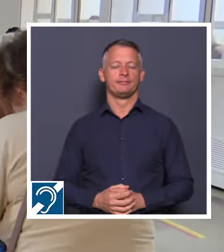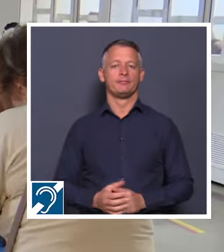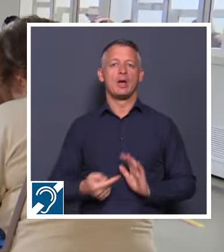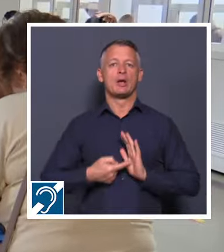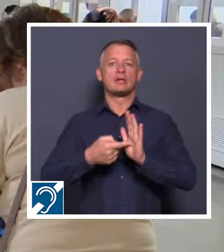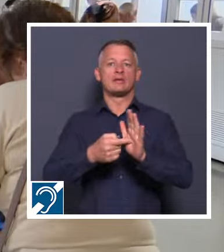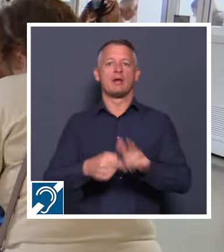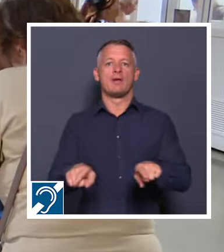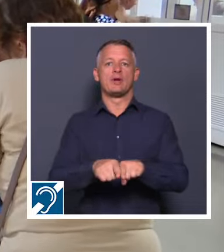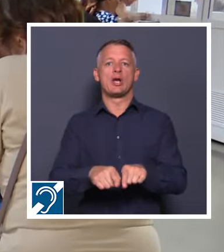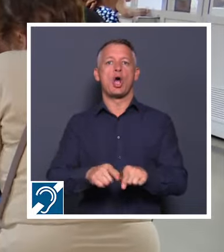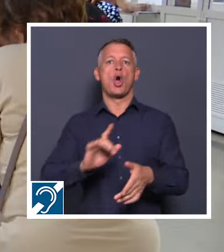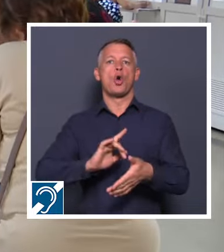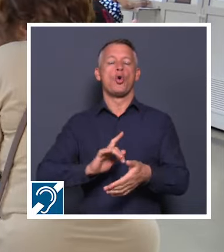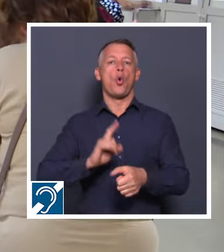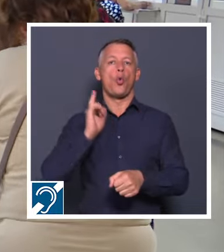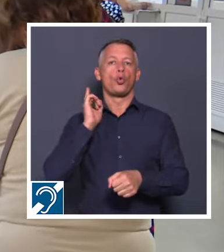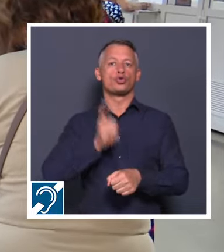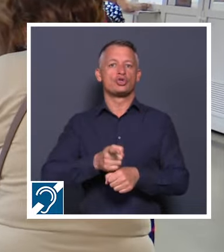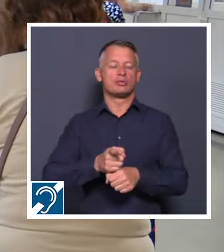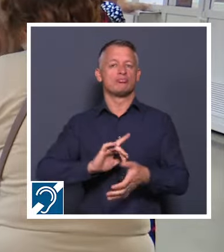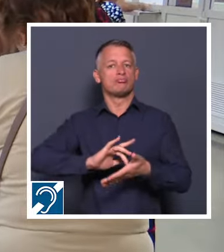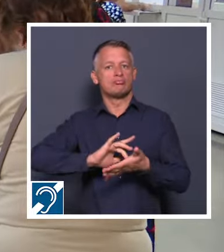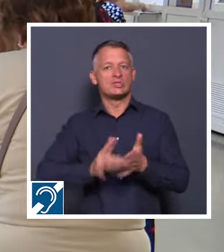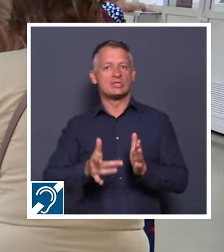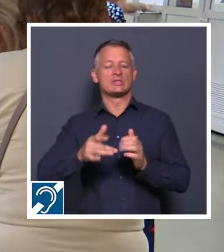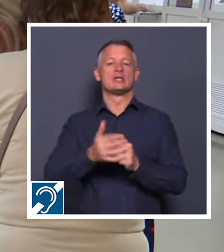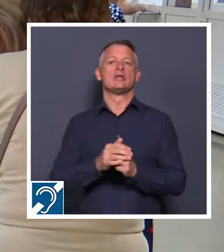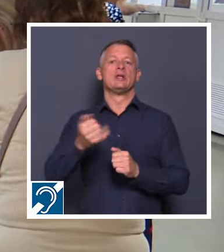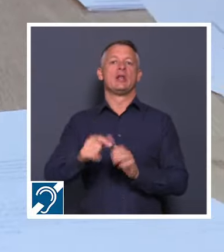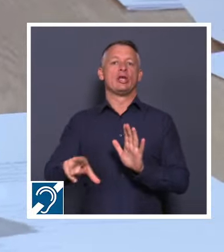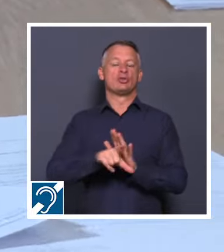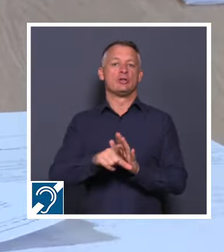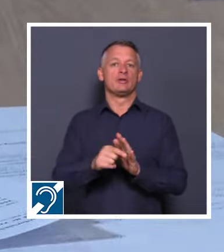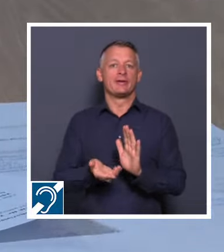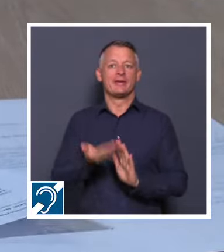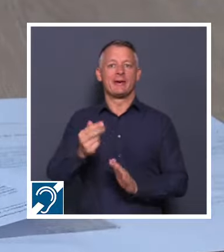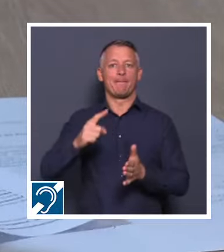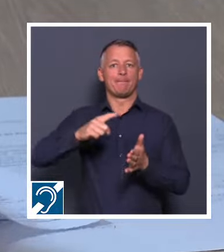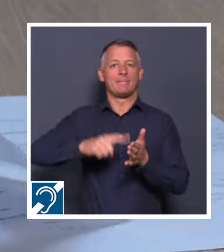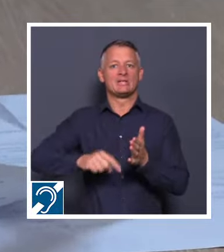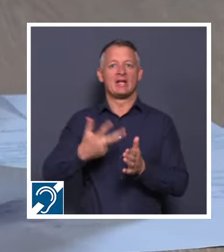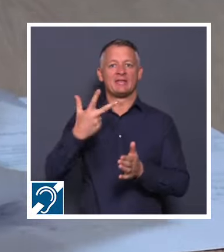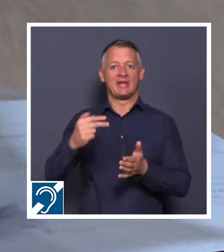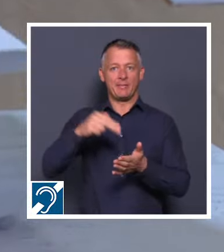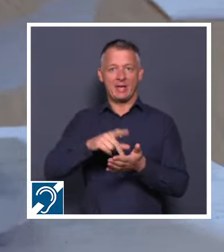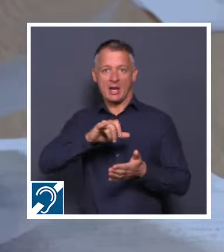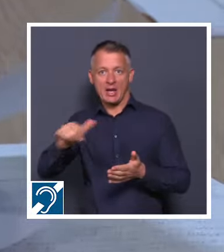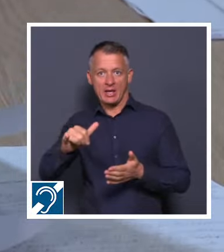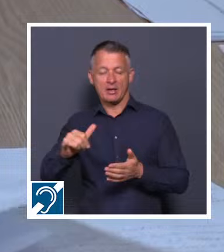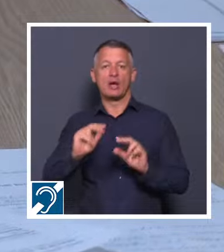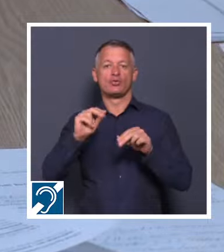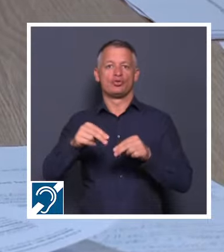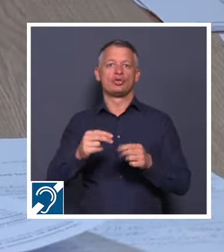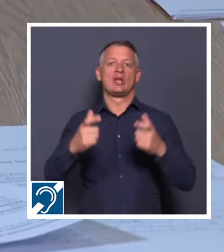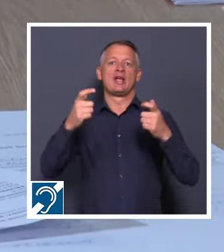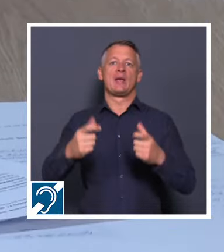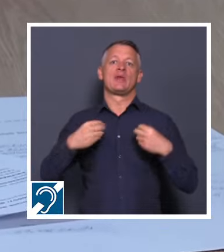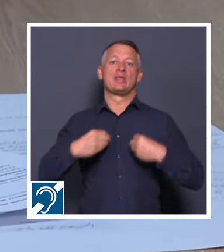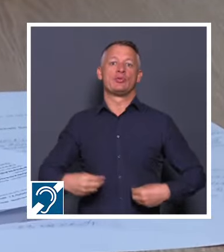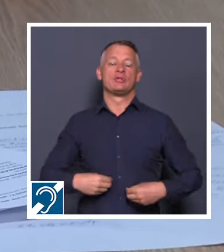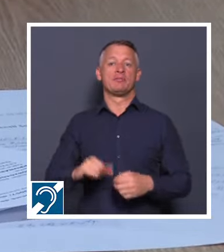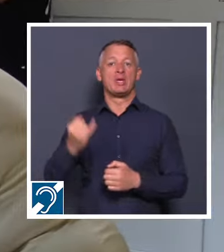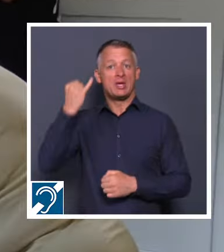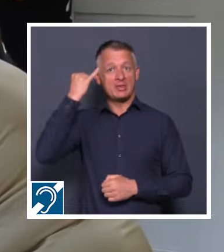Prezentată ca o urgență legislativă, ridicarea plafonului de impozitare a pensiilor la 3.000 de lei va trece astăzi de Camera Deputaților. Inițiativa este